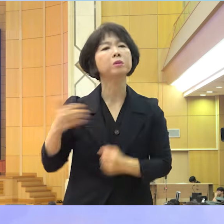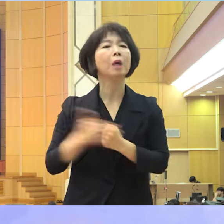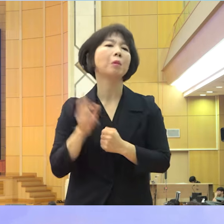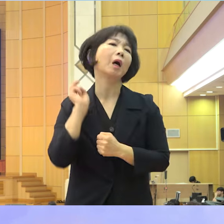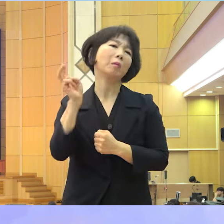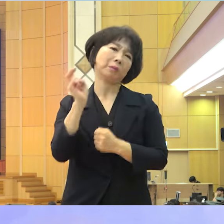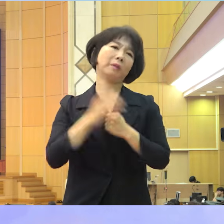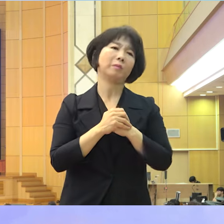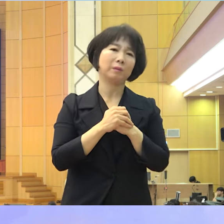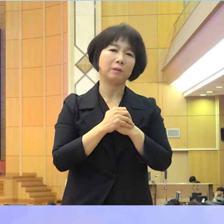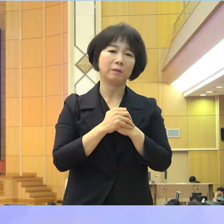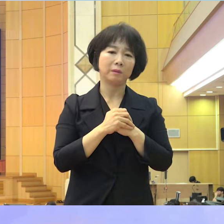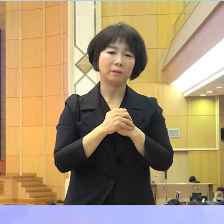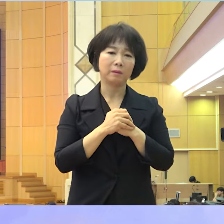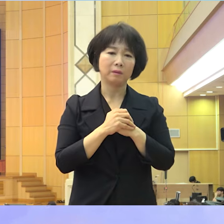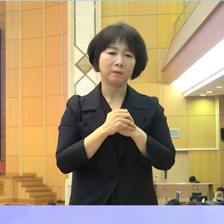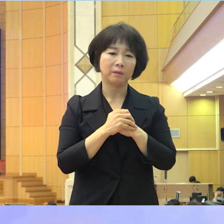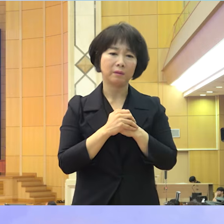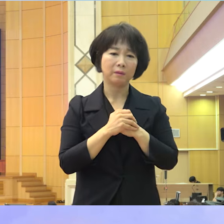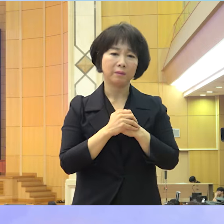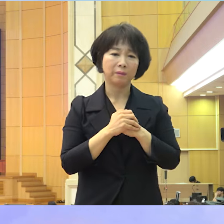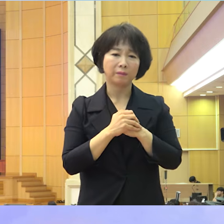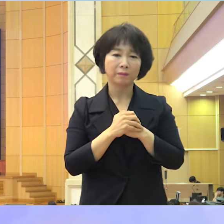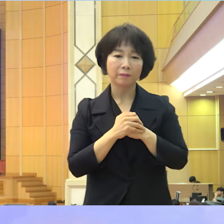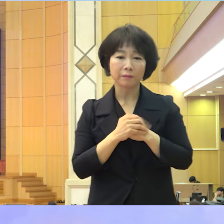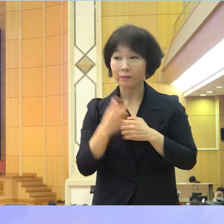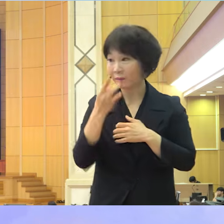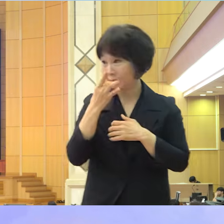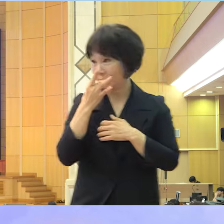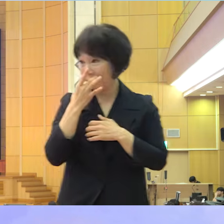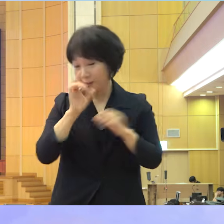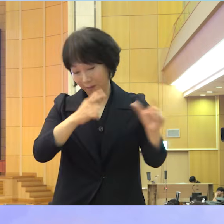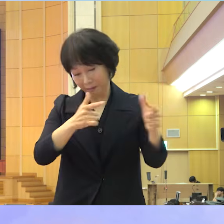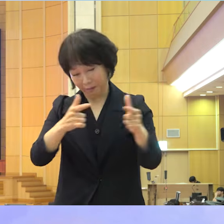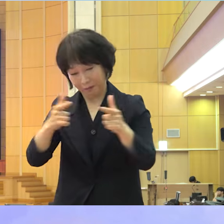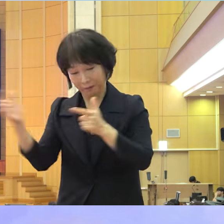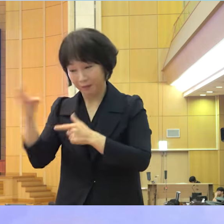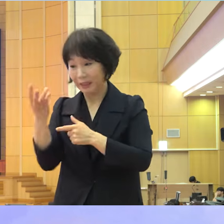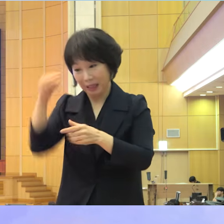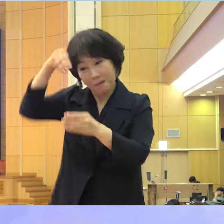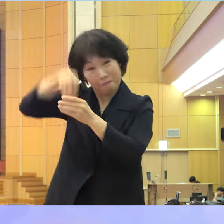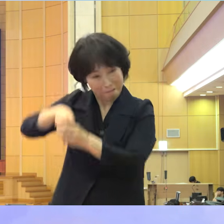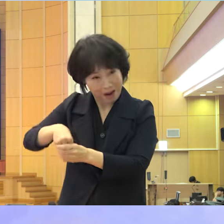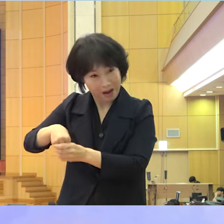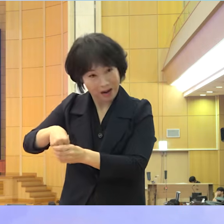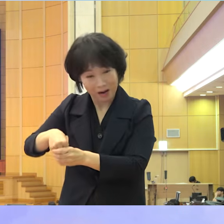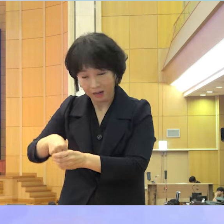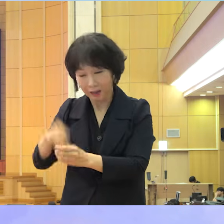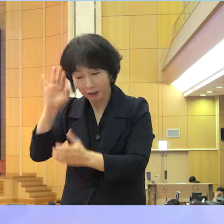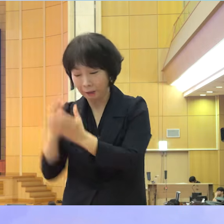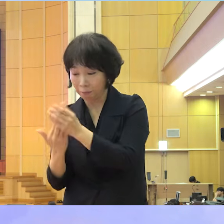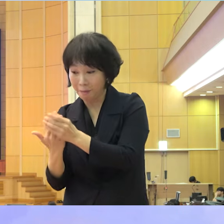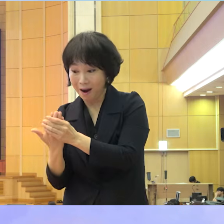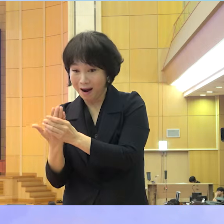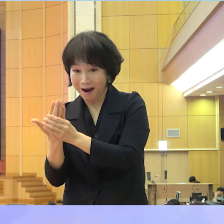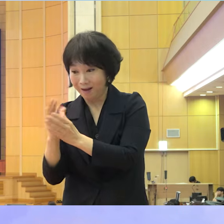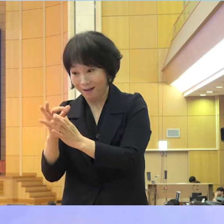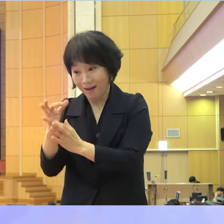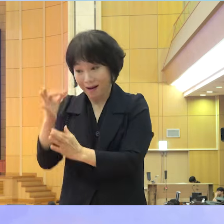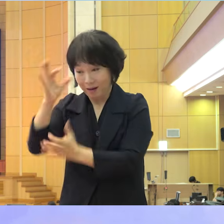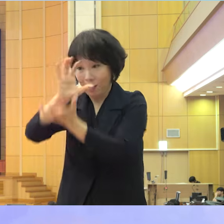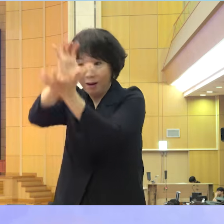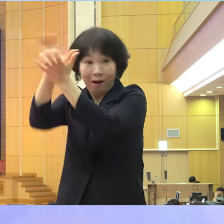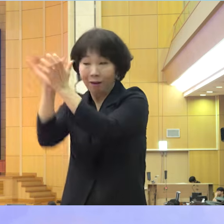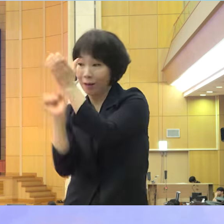그런데 보세요, 식물은 살다가 열매를 맺었다가 또 열매에서 싹이 나서 또